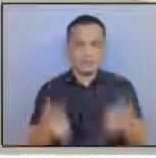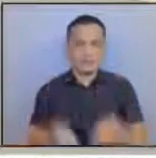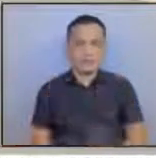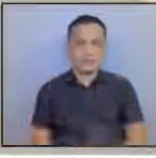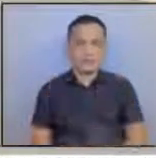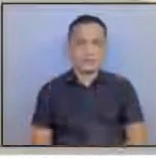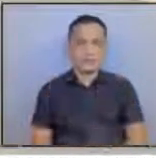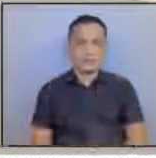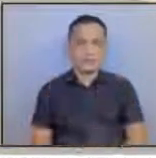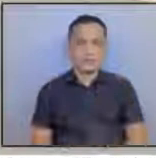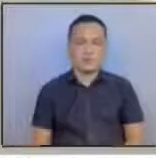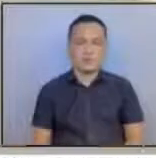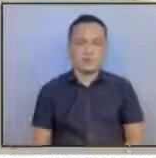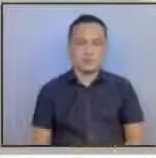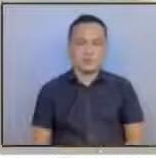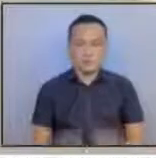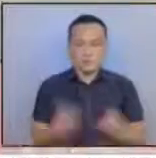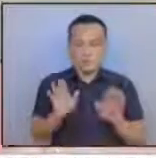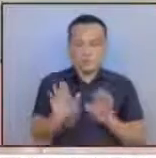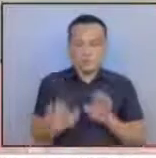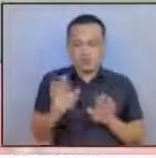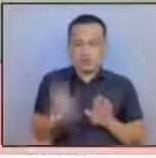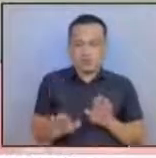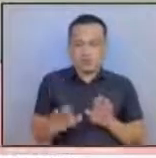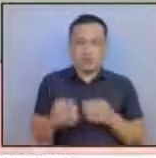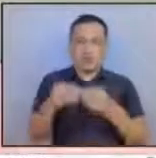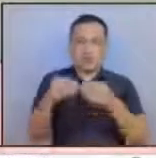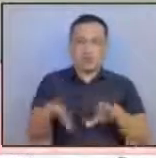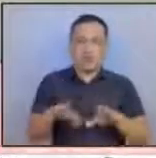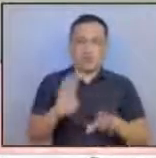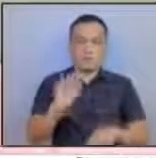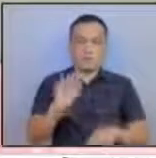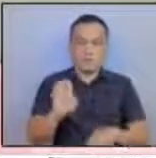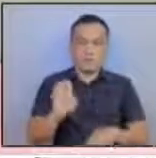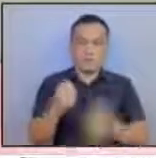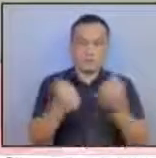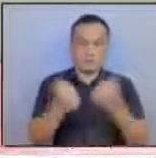ng preno ang driver. Dayan. Maraming salamat, Bernard Haudian.